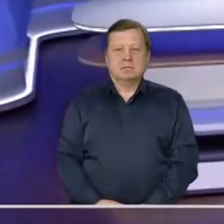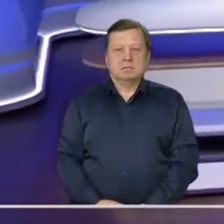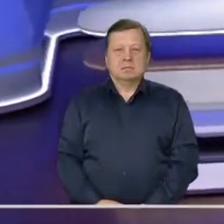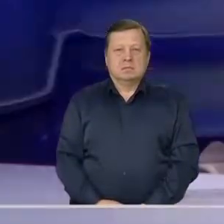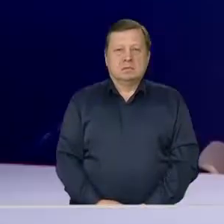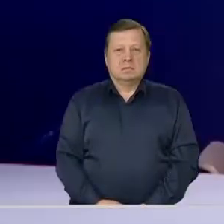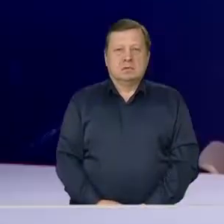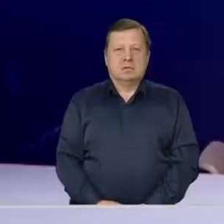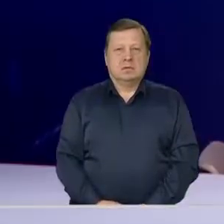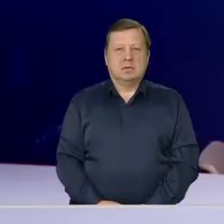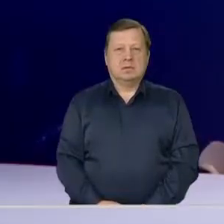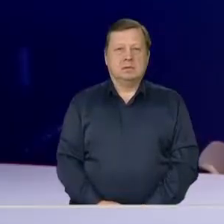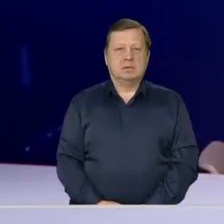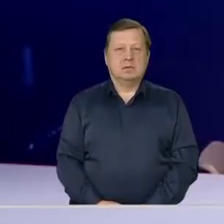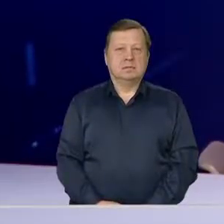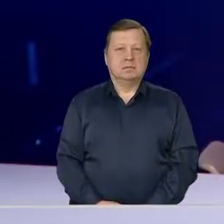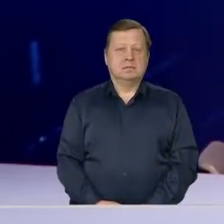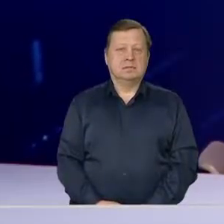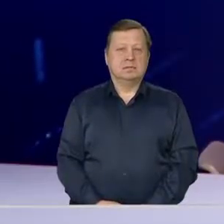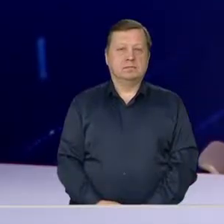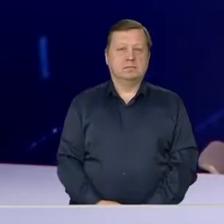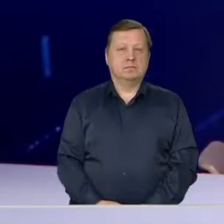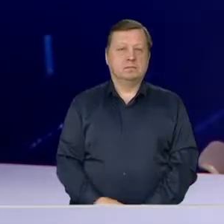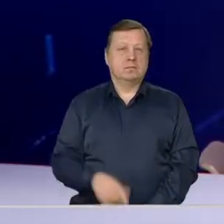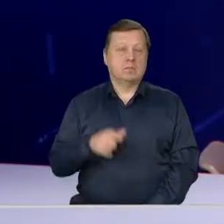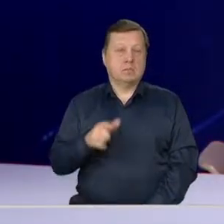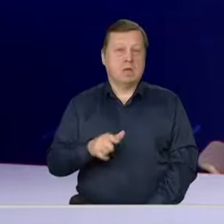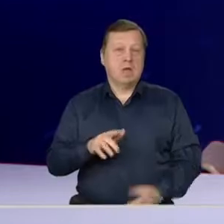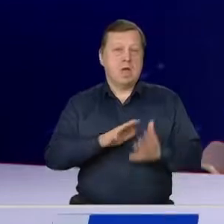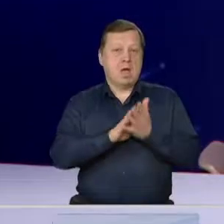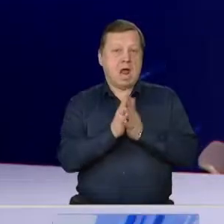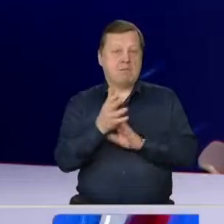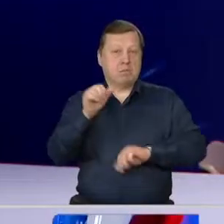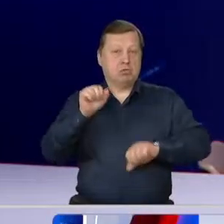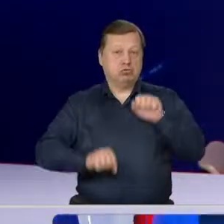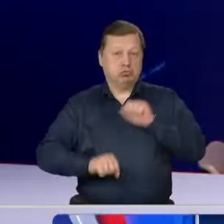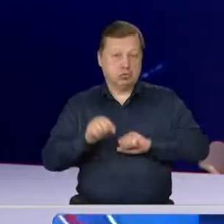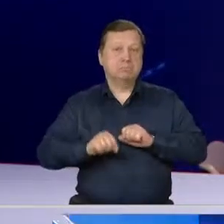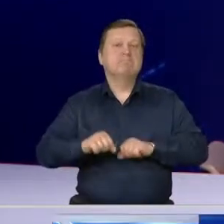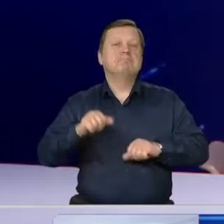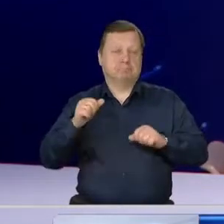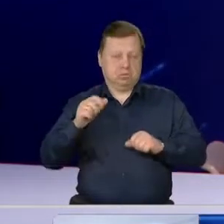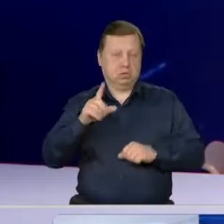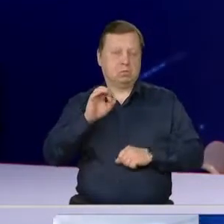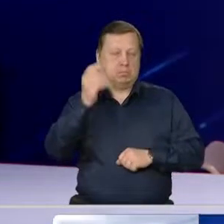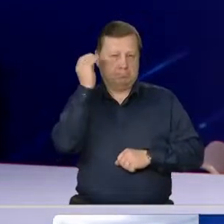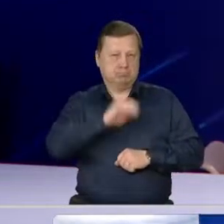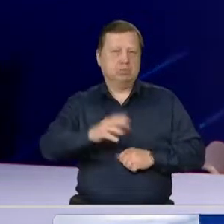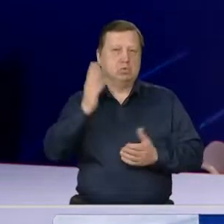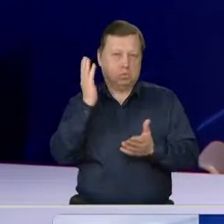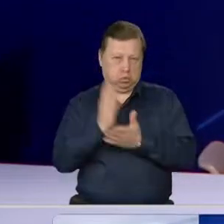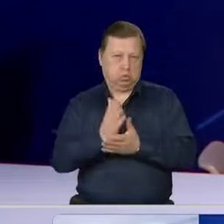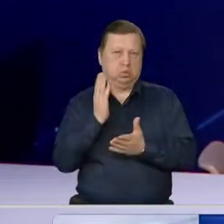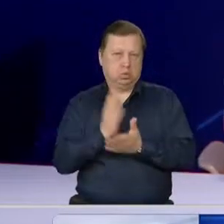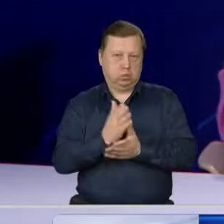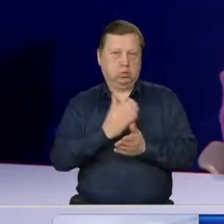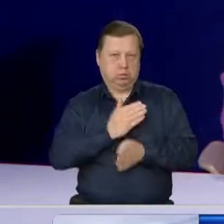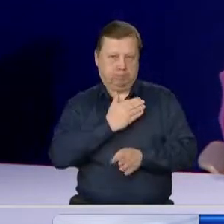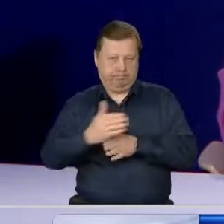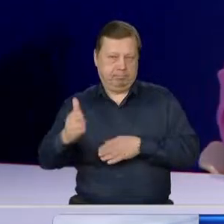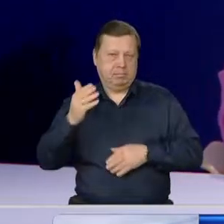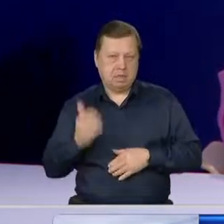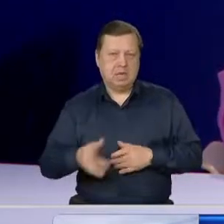to jest zielone światło do ukończenia reformy sądownictwa informuje Zbigniew Ziobro w rozmowie z gazetą polską Minister